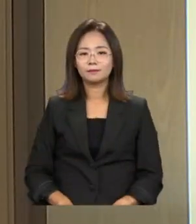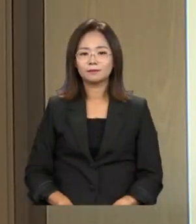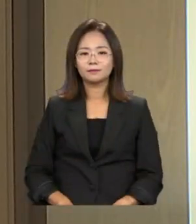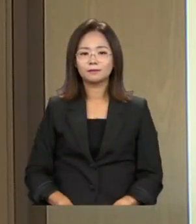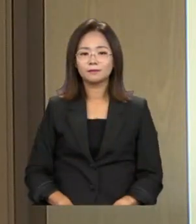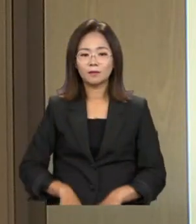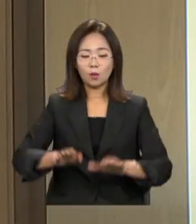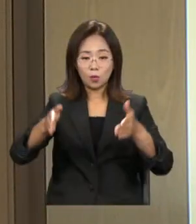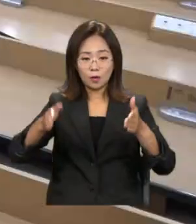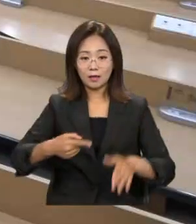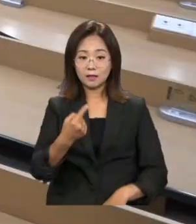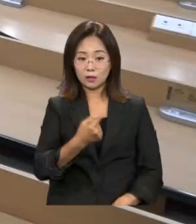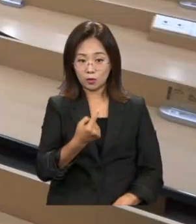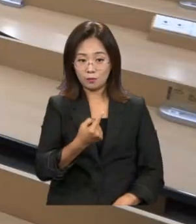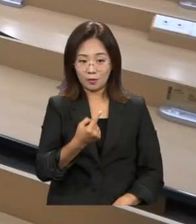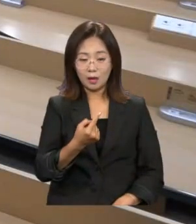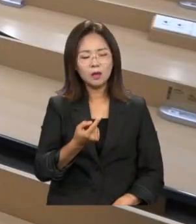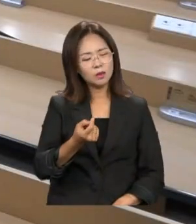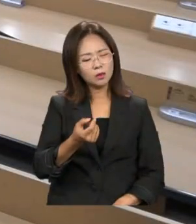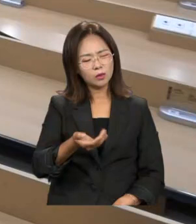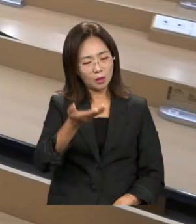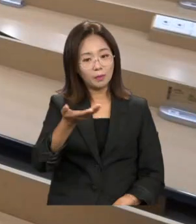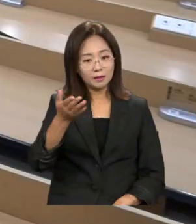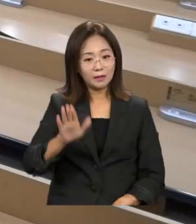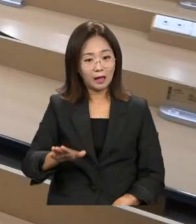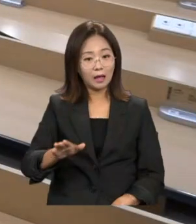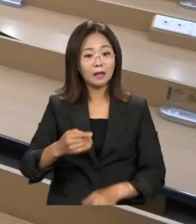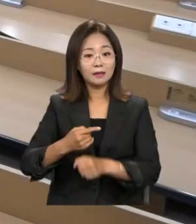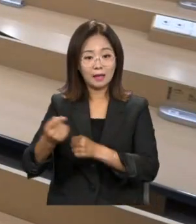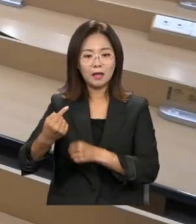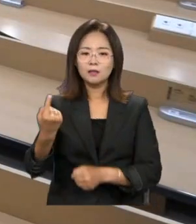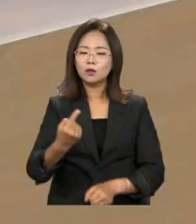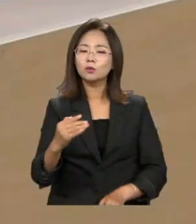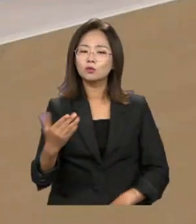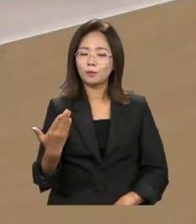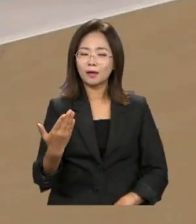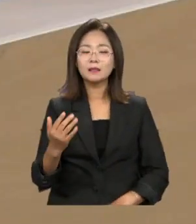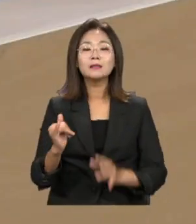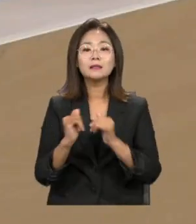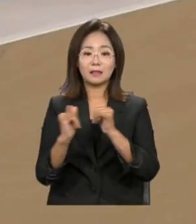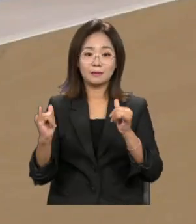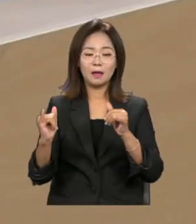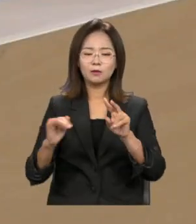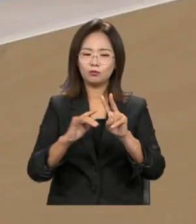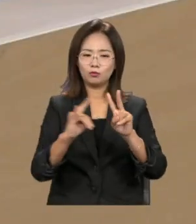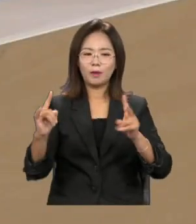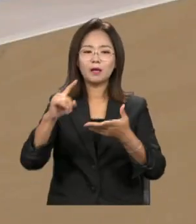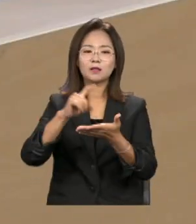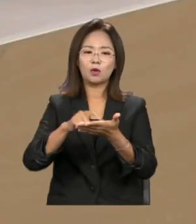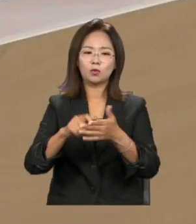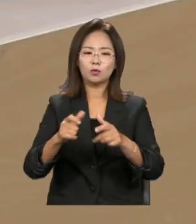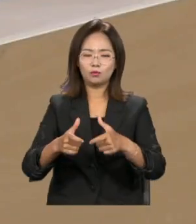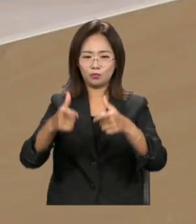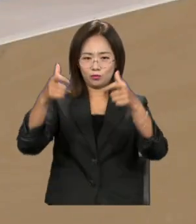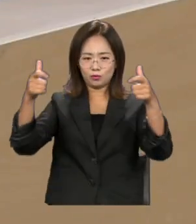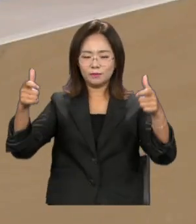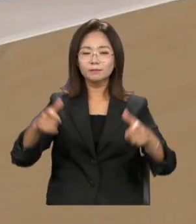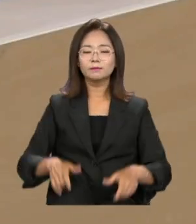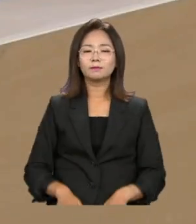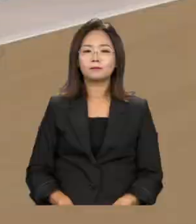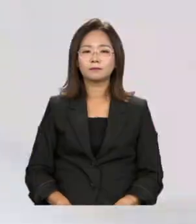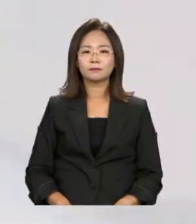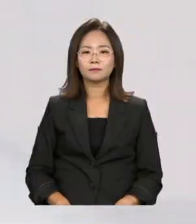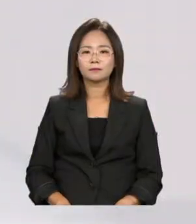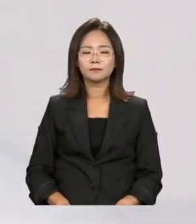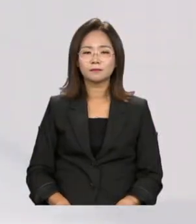올해는 1천명이 조금 넘는 규모였는데 내년엔 900여명으로 두배 가까이 늘어날 것으로